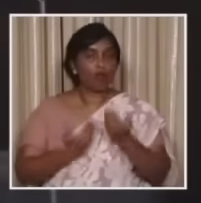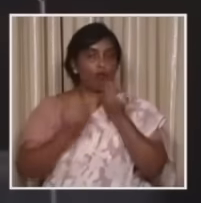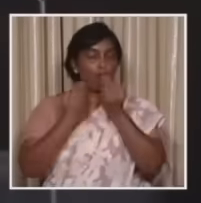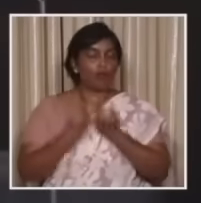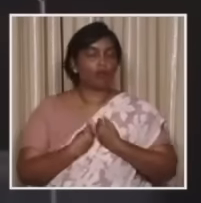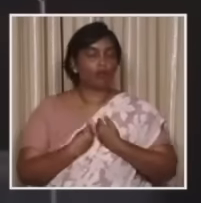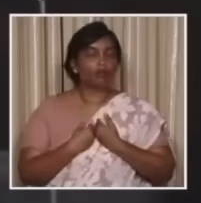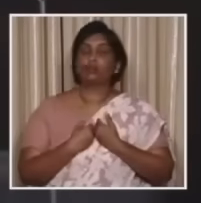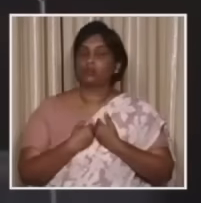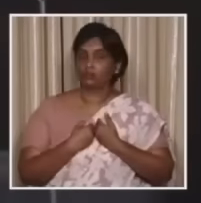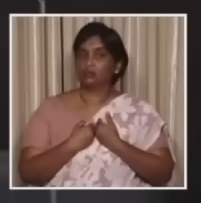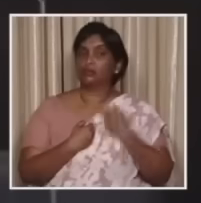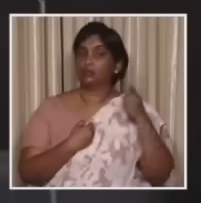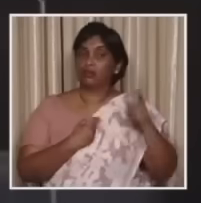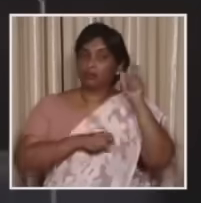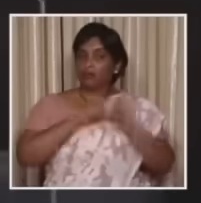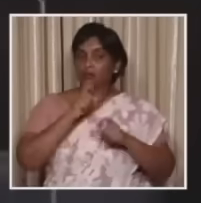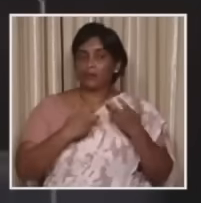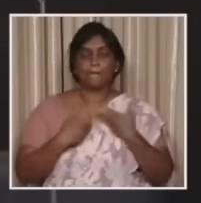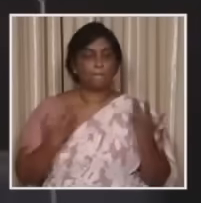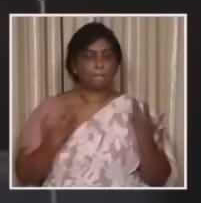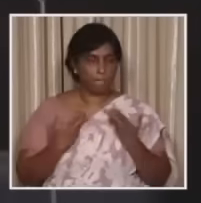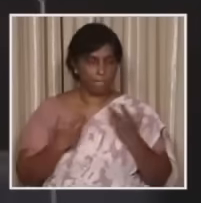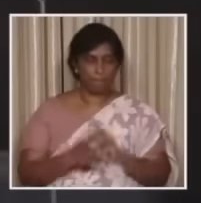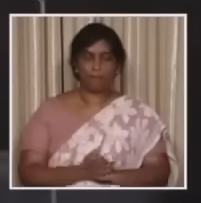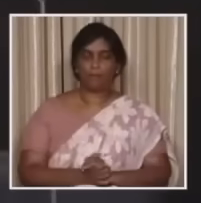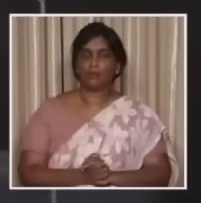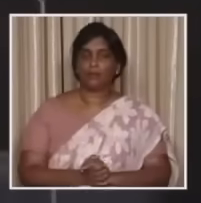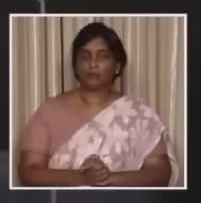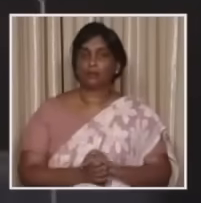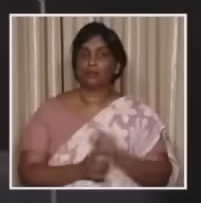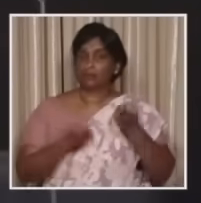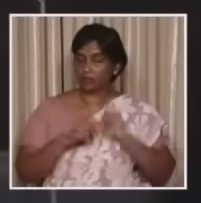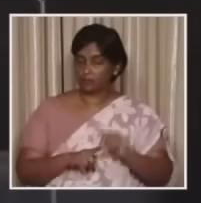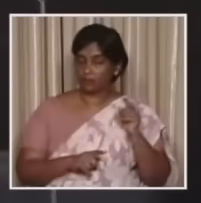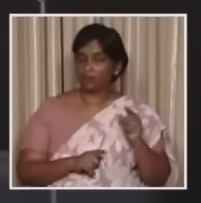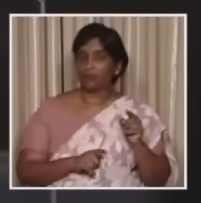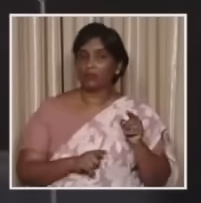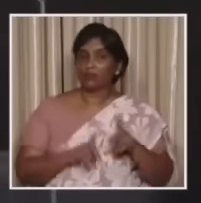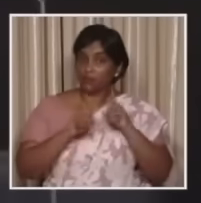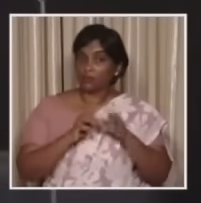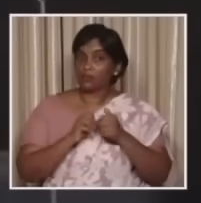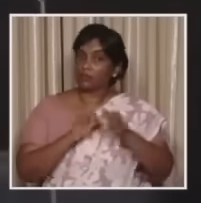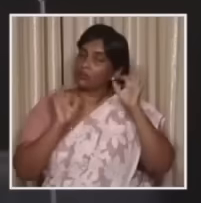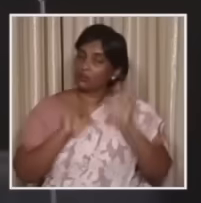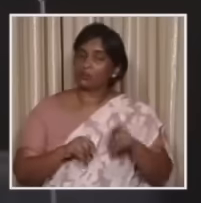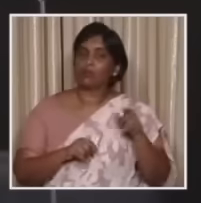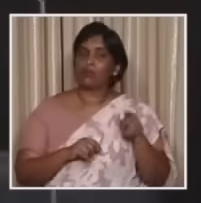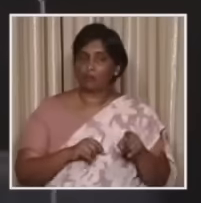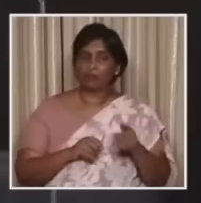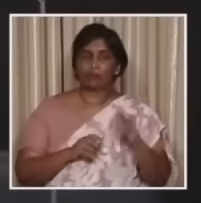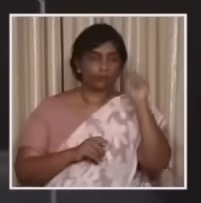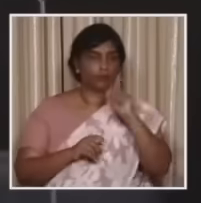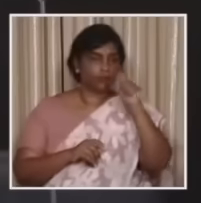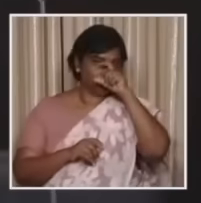ලබා ගැනීමේ හැකියාව ඒ අදාළ නිලධාරීන්ට නැති වුණා. ඊළඟට එහෙම කරන්නේ නැතුව